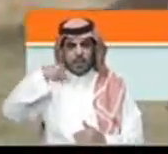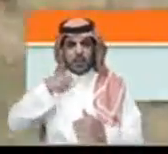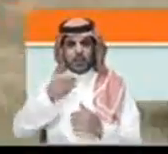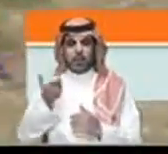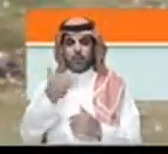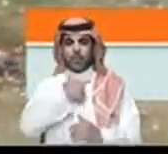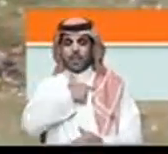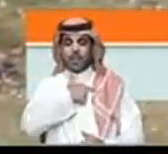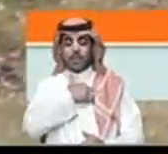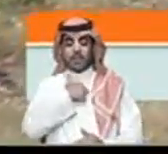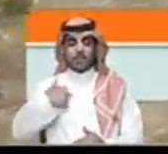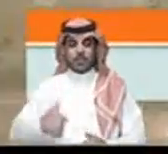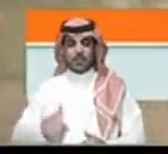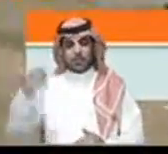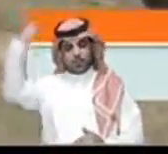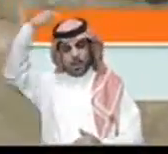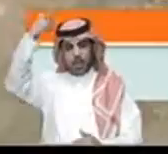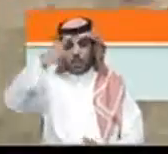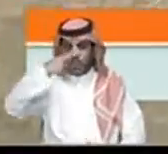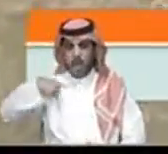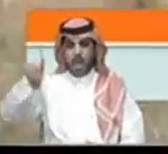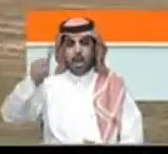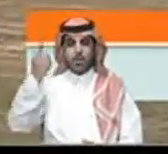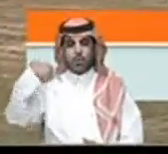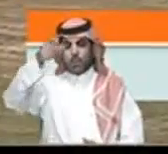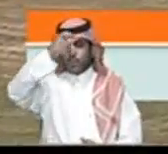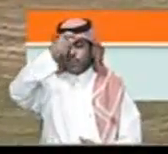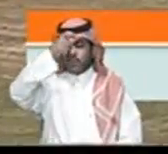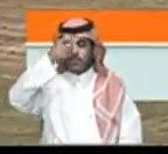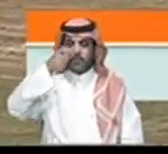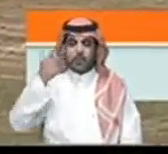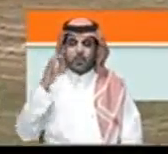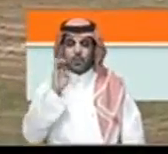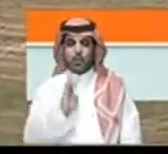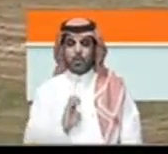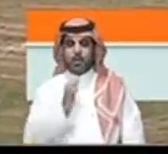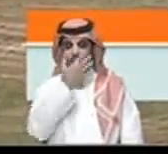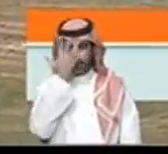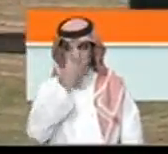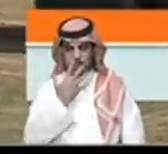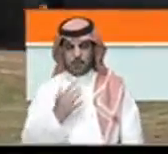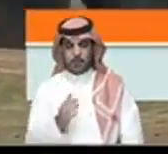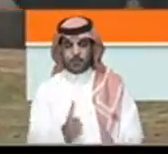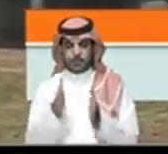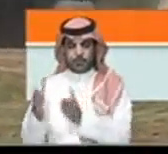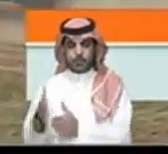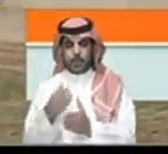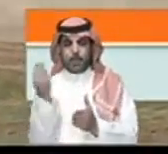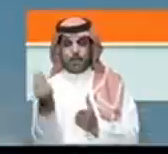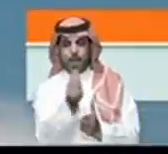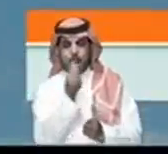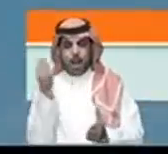جانب الصين وباكستان وتايلاند وتركيا وجنوب افريقيا ويشهد المعرض